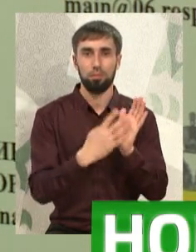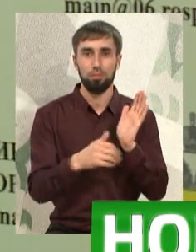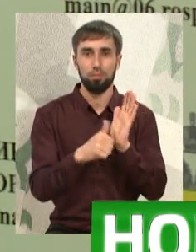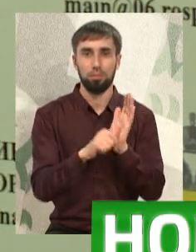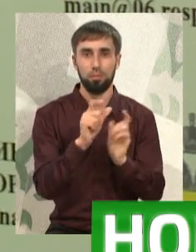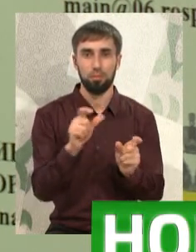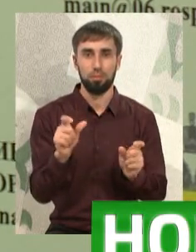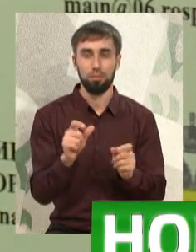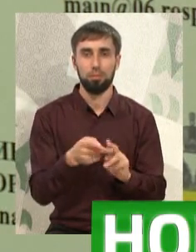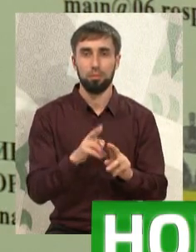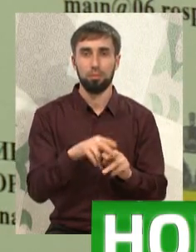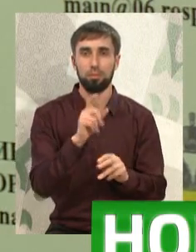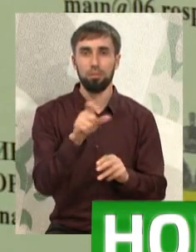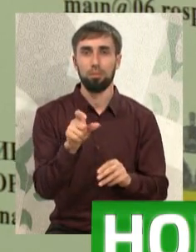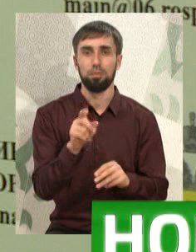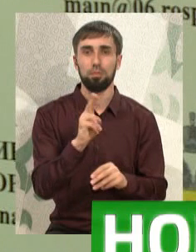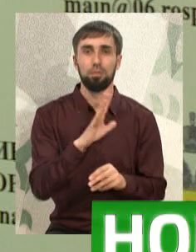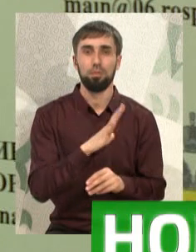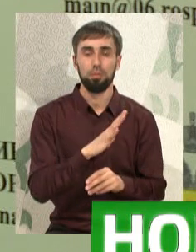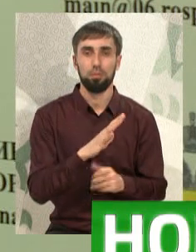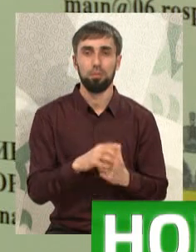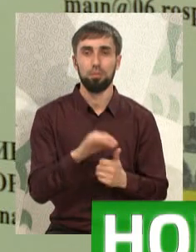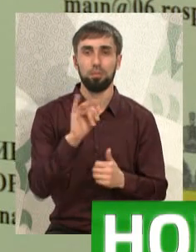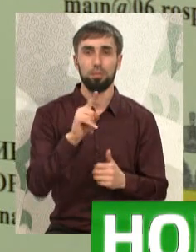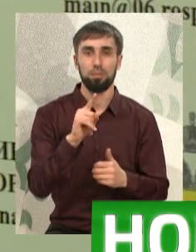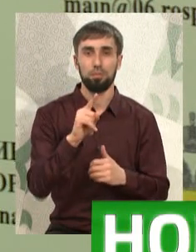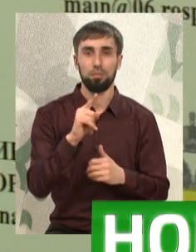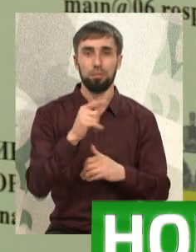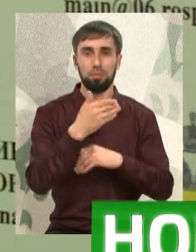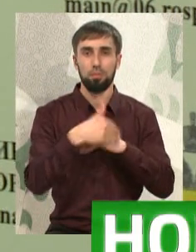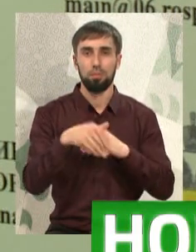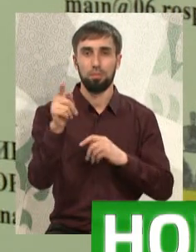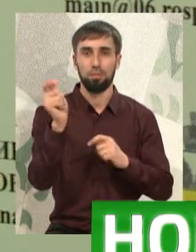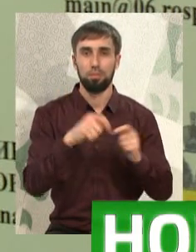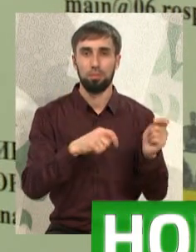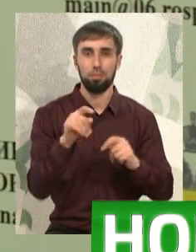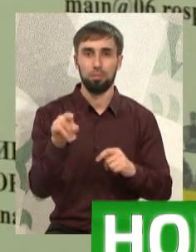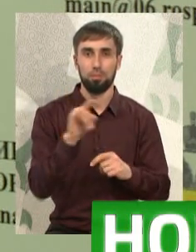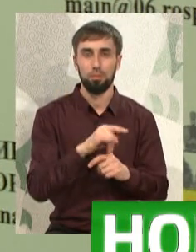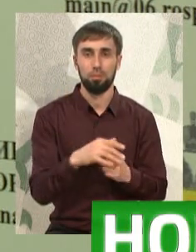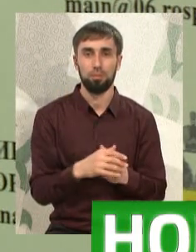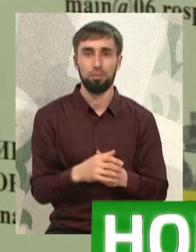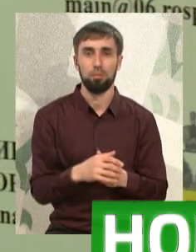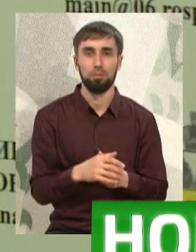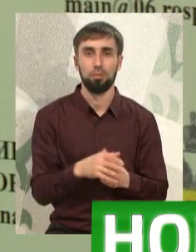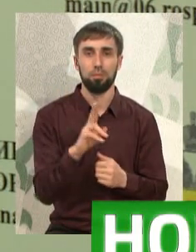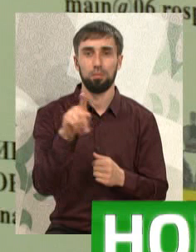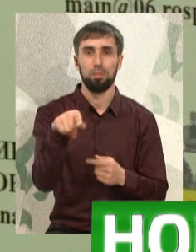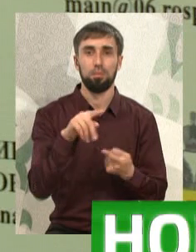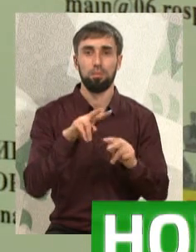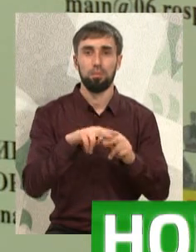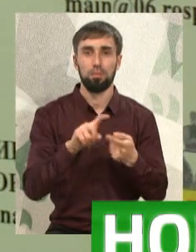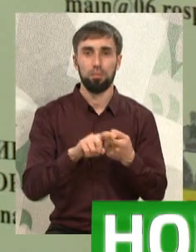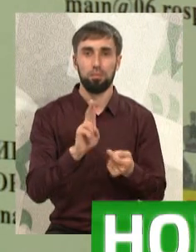196 человек. Это люди, которые прибыли из стран неблагополучных или